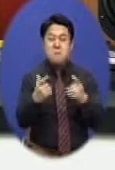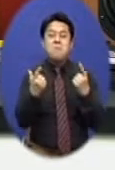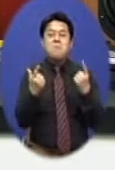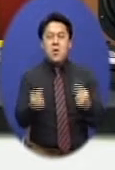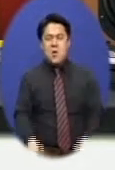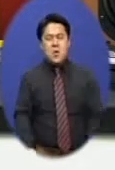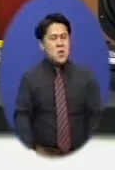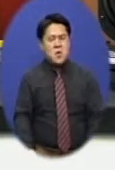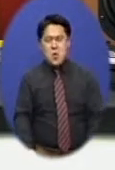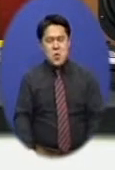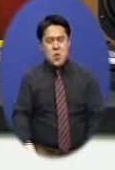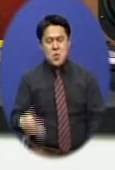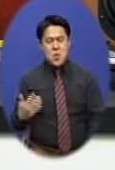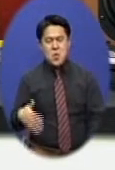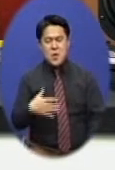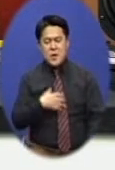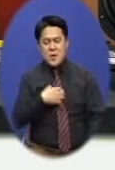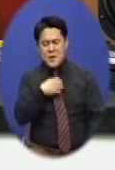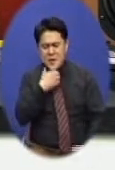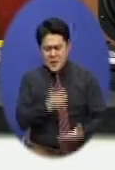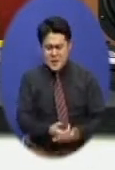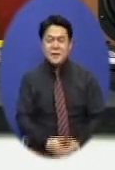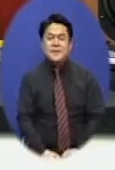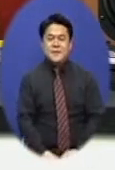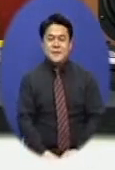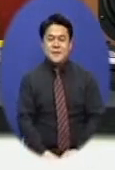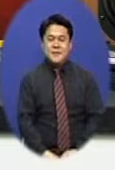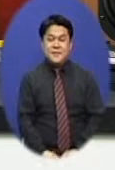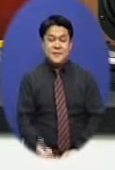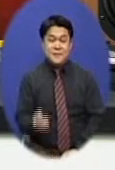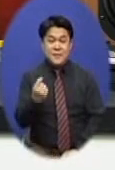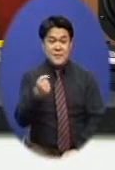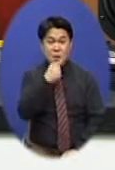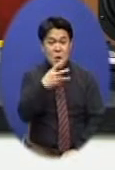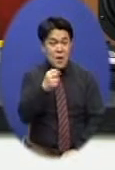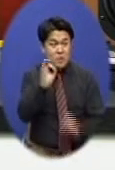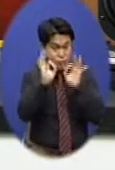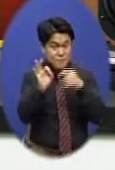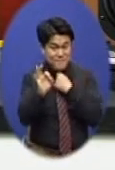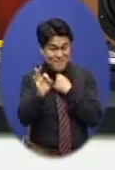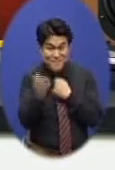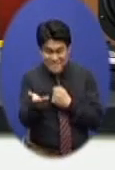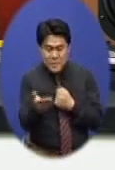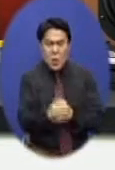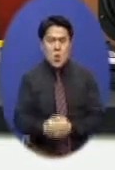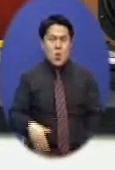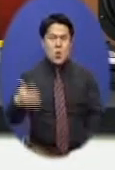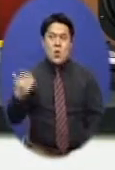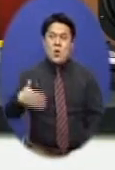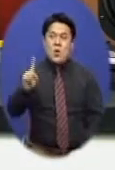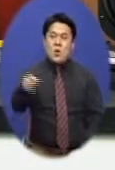딱 들어가지고 그래요. 굉장히 뭉클했어요. 아유 얼마나 관심을 뒀는지 빨리 궁금합니다. 한번 그렇습니다. 볼까요?